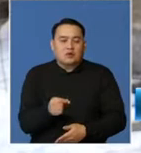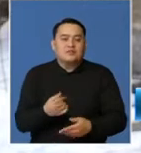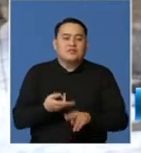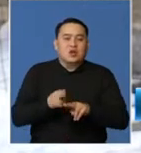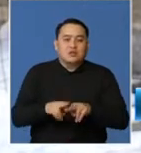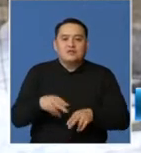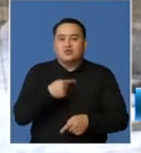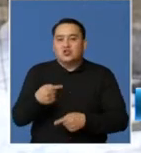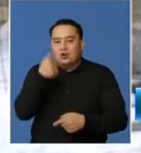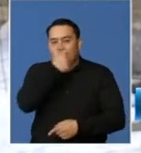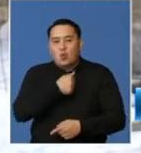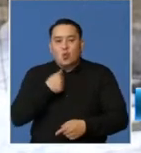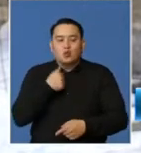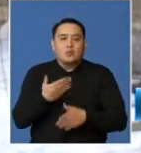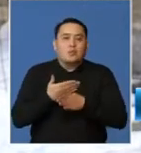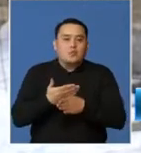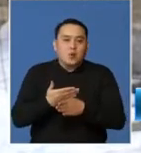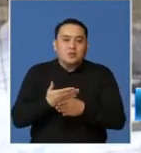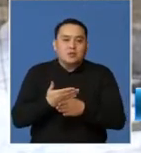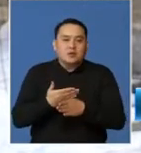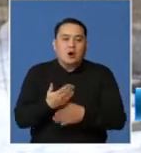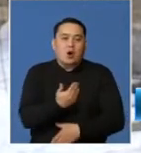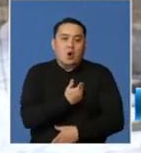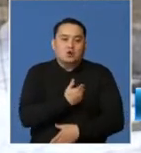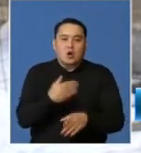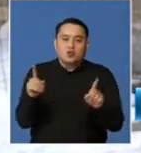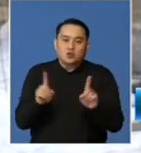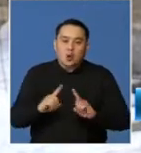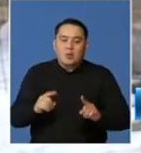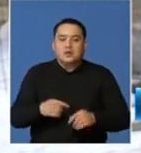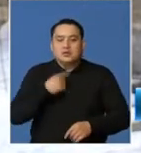течение года у нас много было такой помощи. И также хочется особо